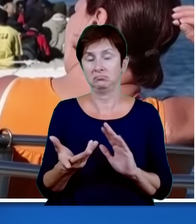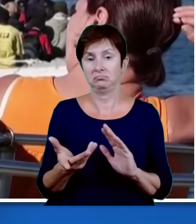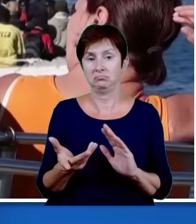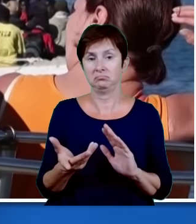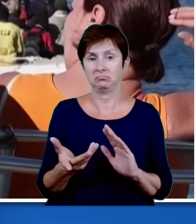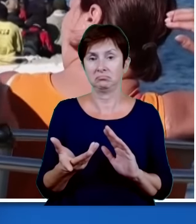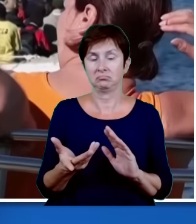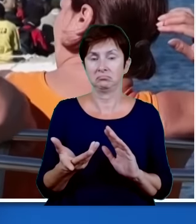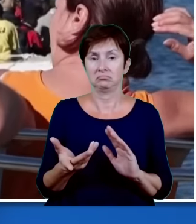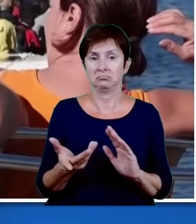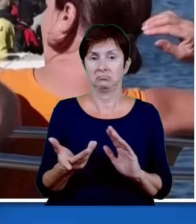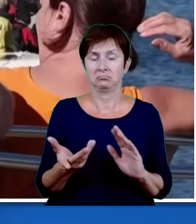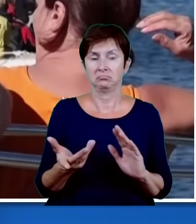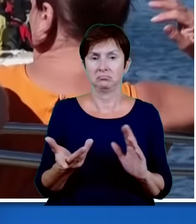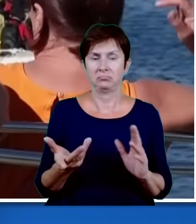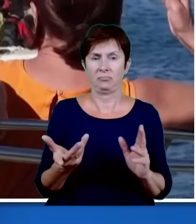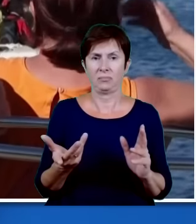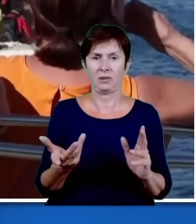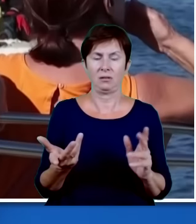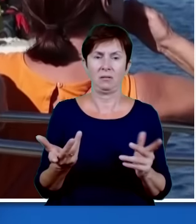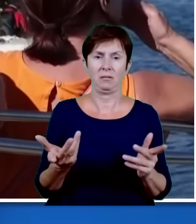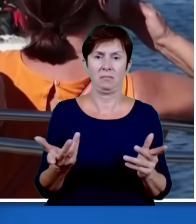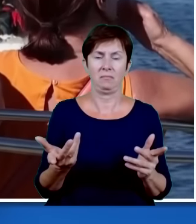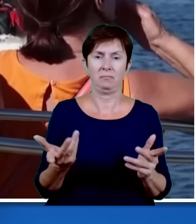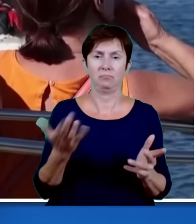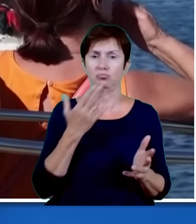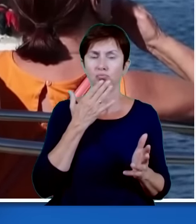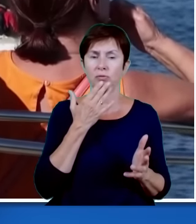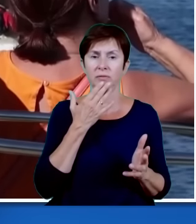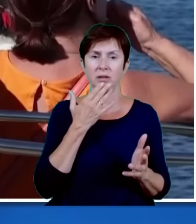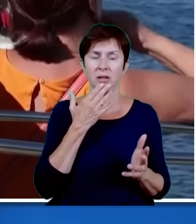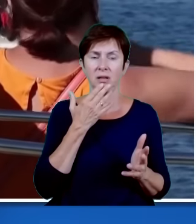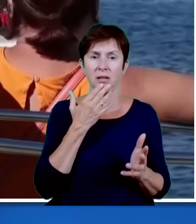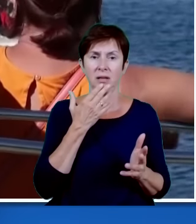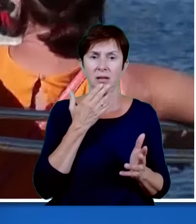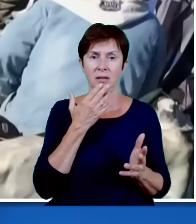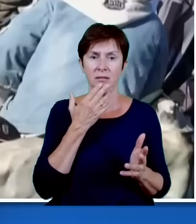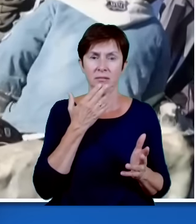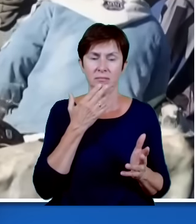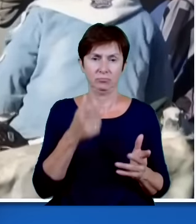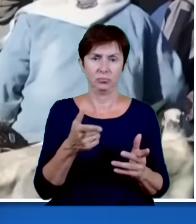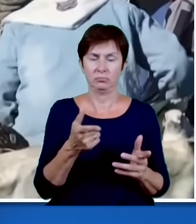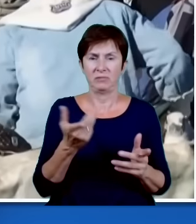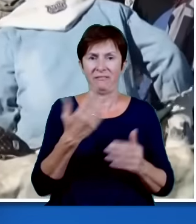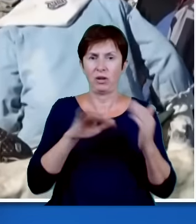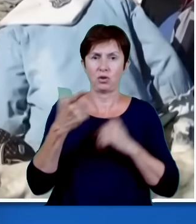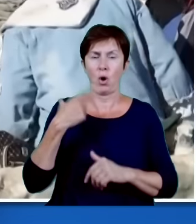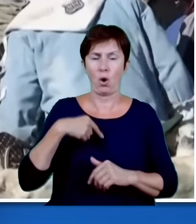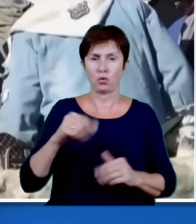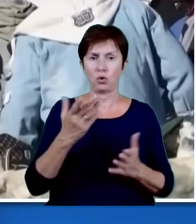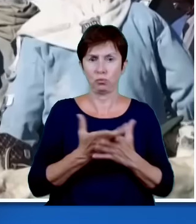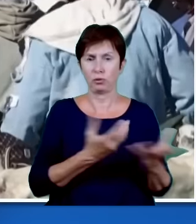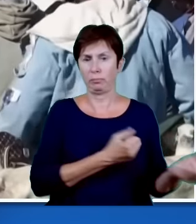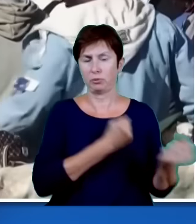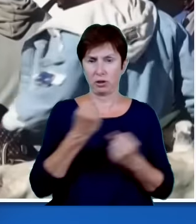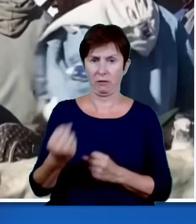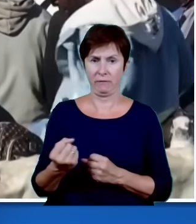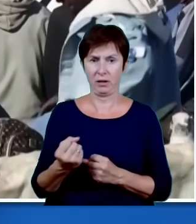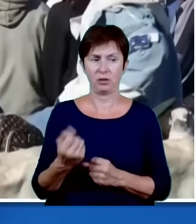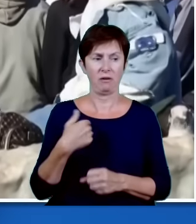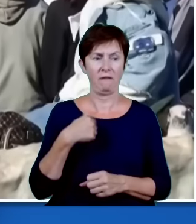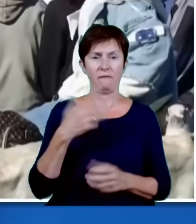rządu w ogóle miał nam dać taką liczbę znaczy tu po prostu więcej osób zostało przywiezionych w ostatnich dwóch